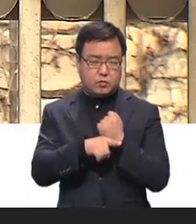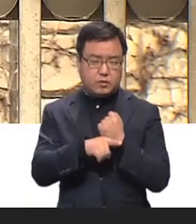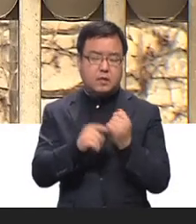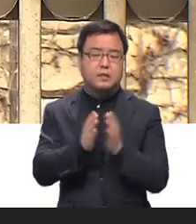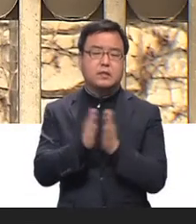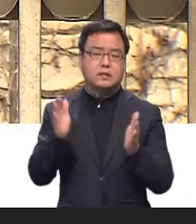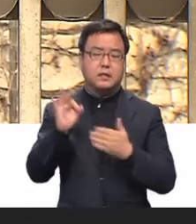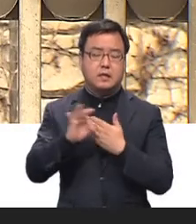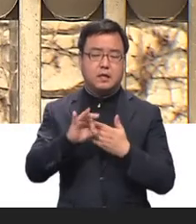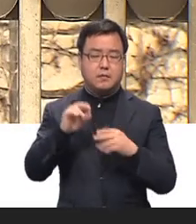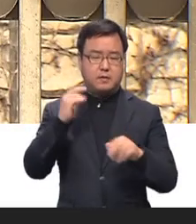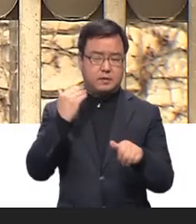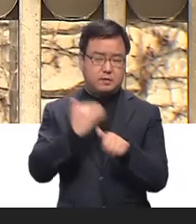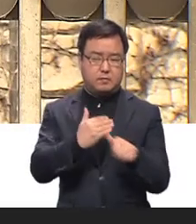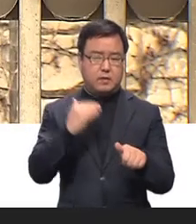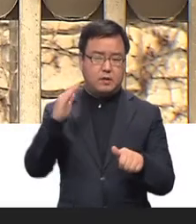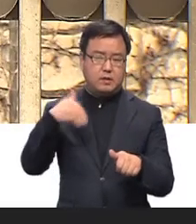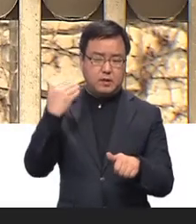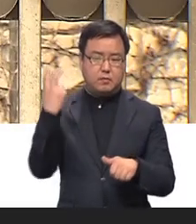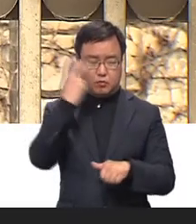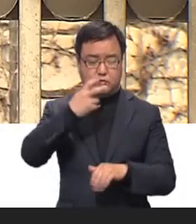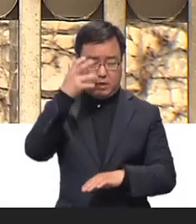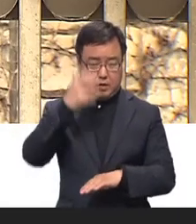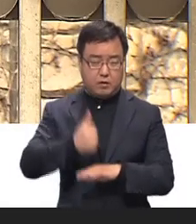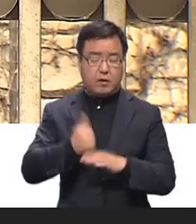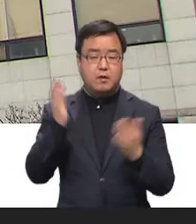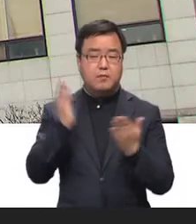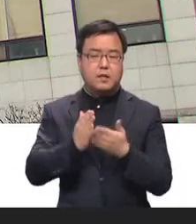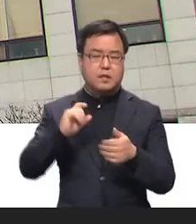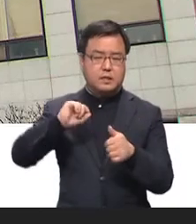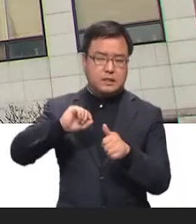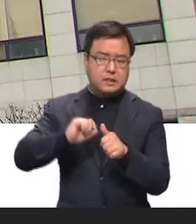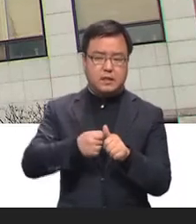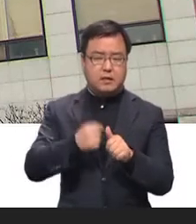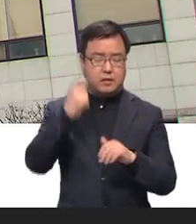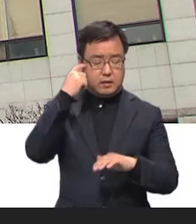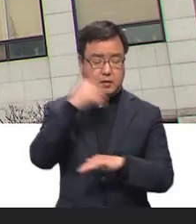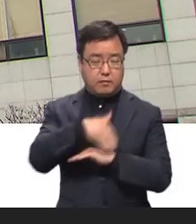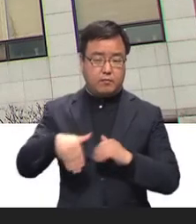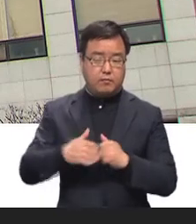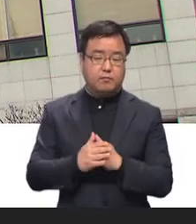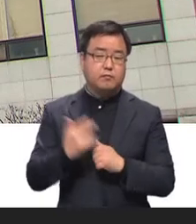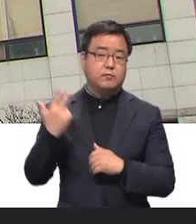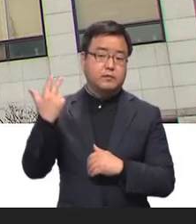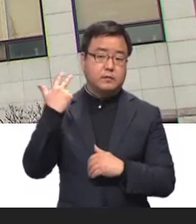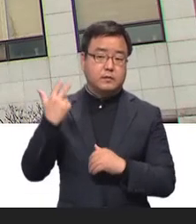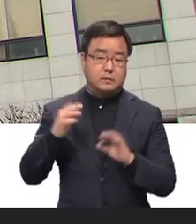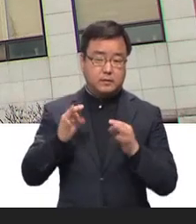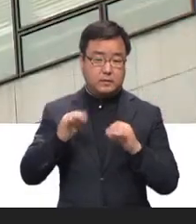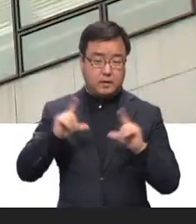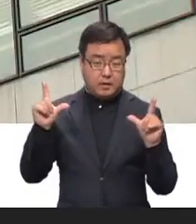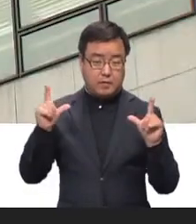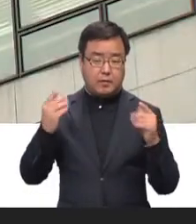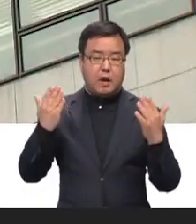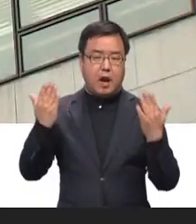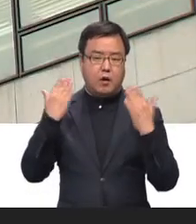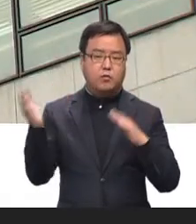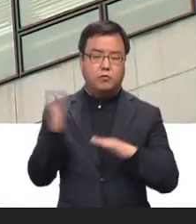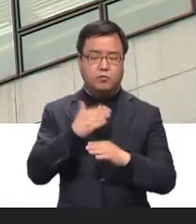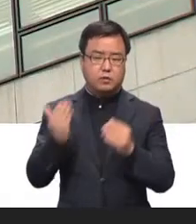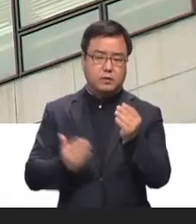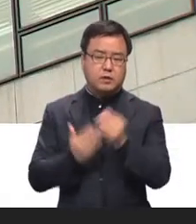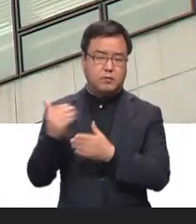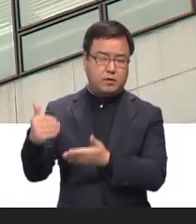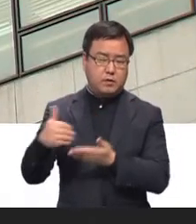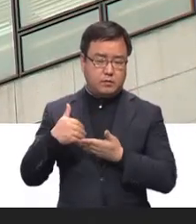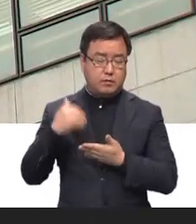수사 결과에 따라 징계도 요구할 계획입니다 지난주 금요일 학교로 부터 사건을 접수받은 관악경찰서 넌 네